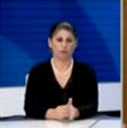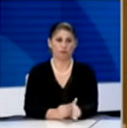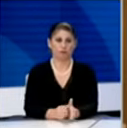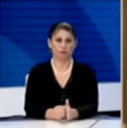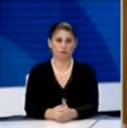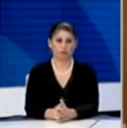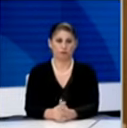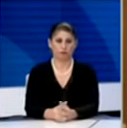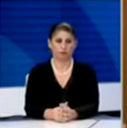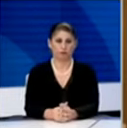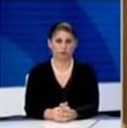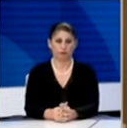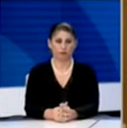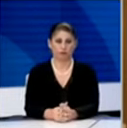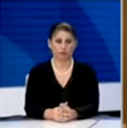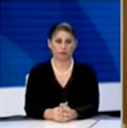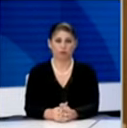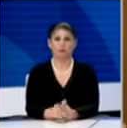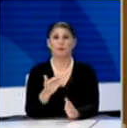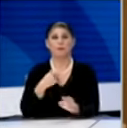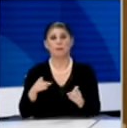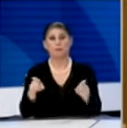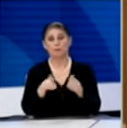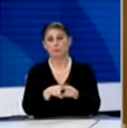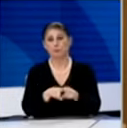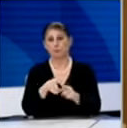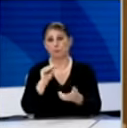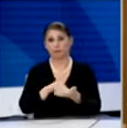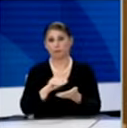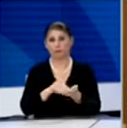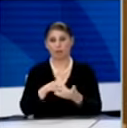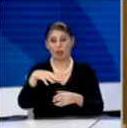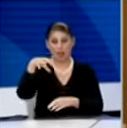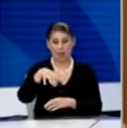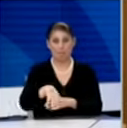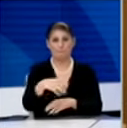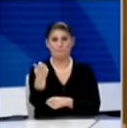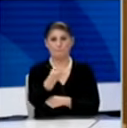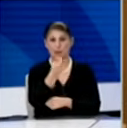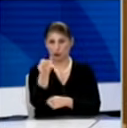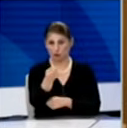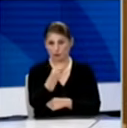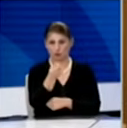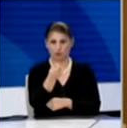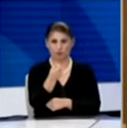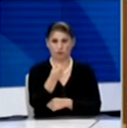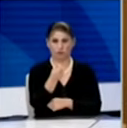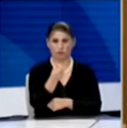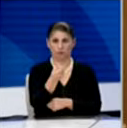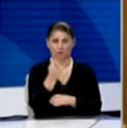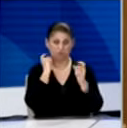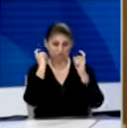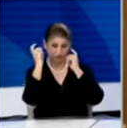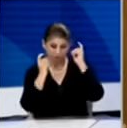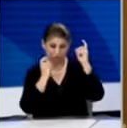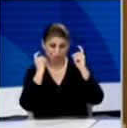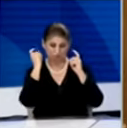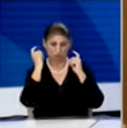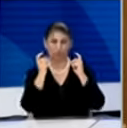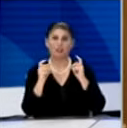Είναι μαζί μας επίσης εποχικοί πυροσβέστες που